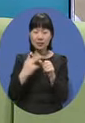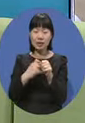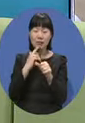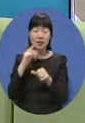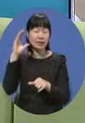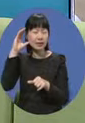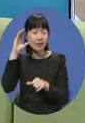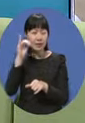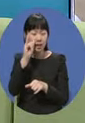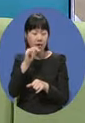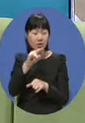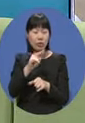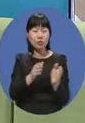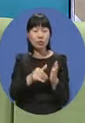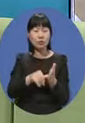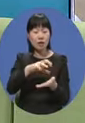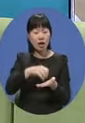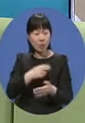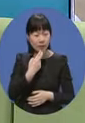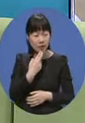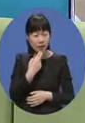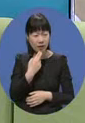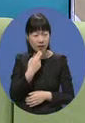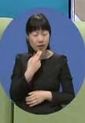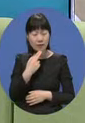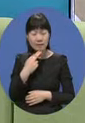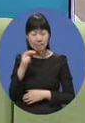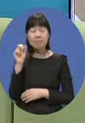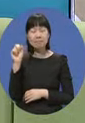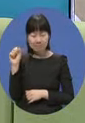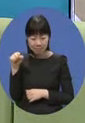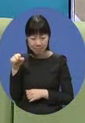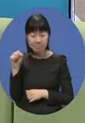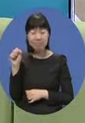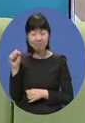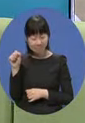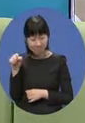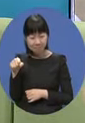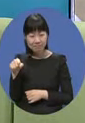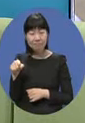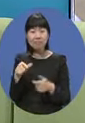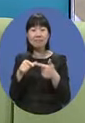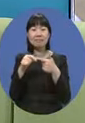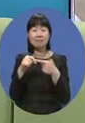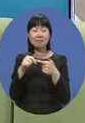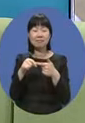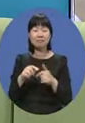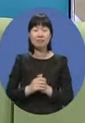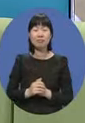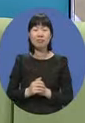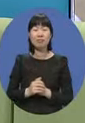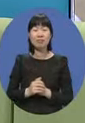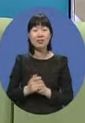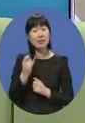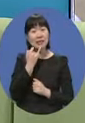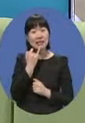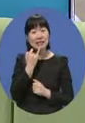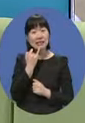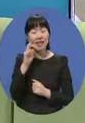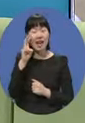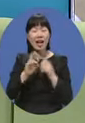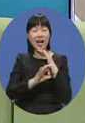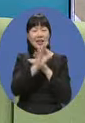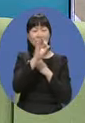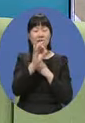경청한다 너 왜 준비물을 안 갖고 왔니 왜 경청하는 거죠 여섯 번째 좀 괜찮은 거 같아요